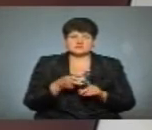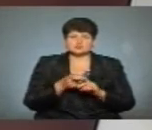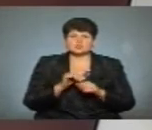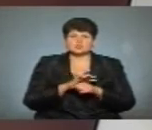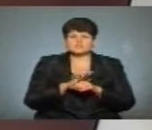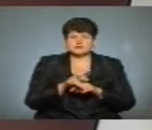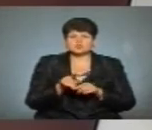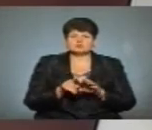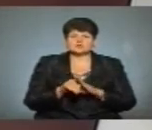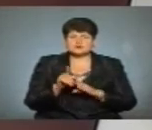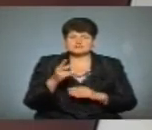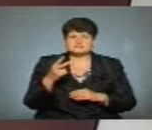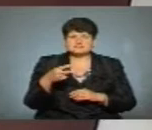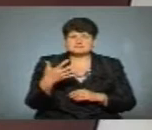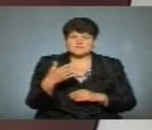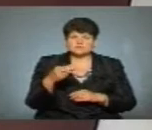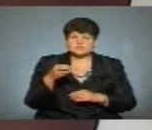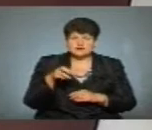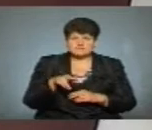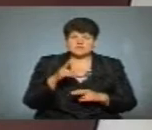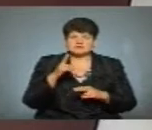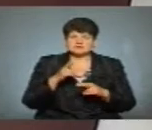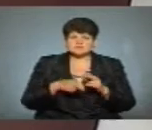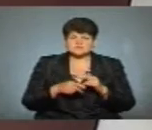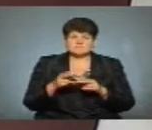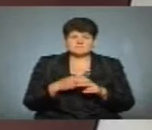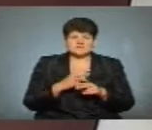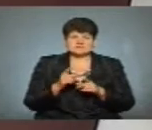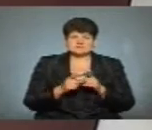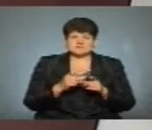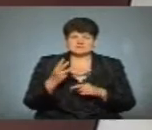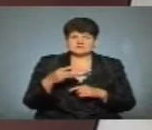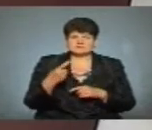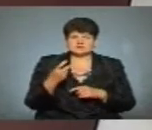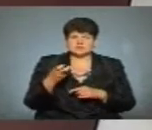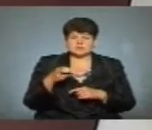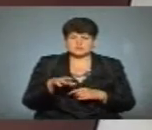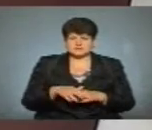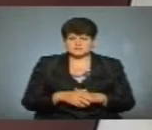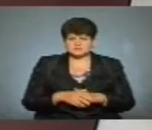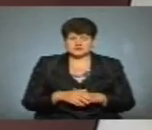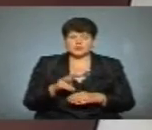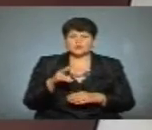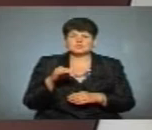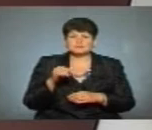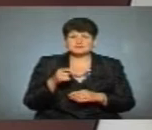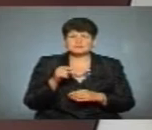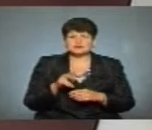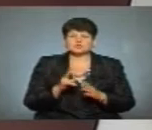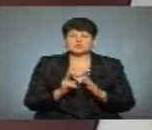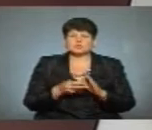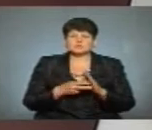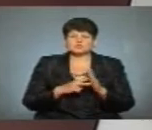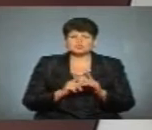коронавірус він розпочався 25 травня, а завершиться без змін 31 липня. У липні тих, хто планує вступити